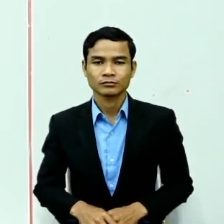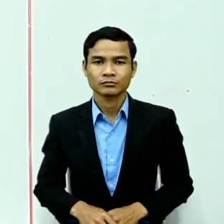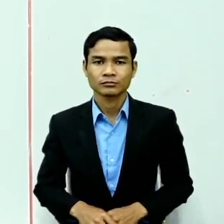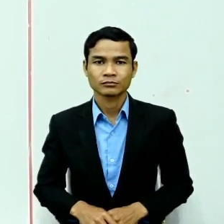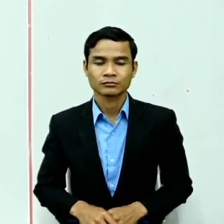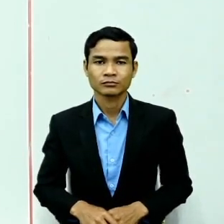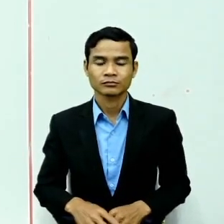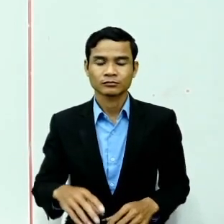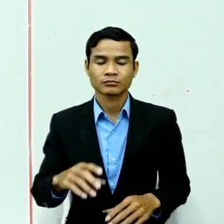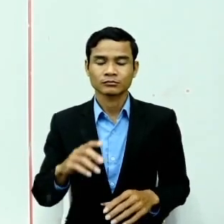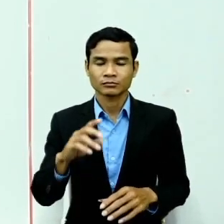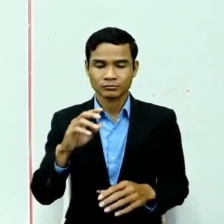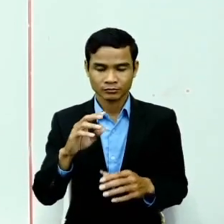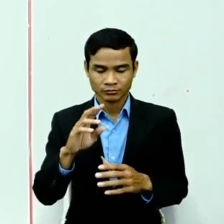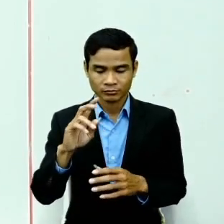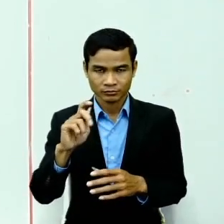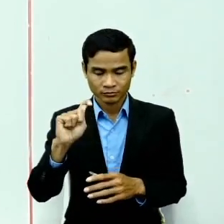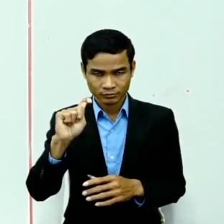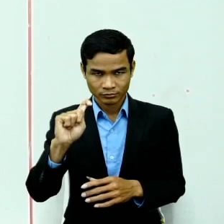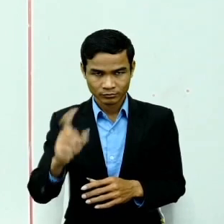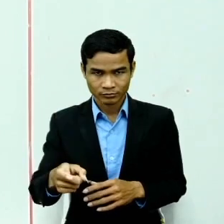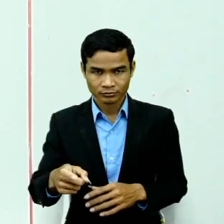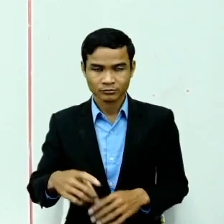rôm ngọt